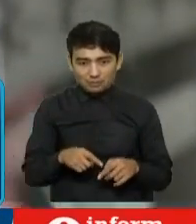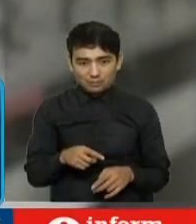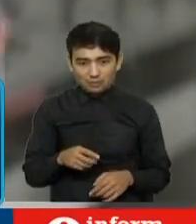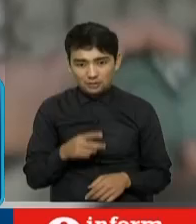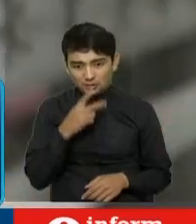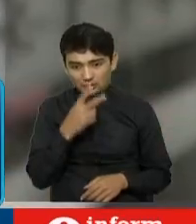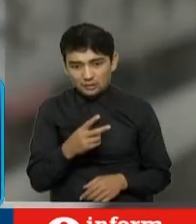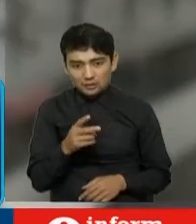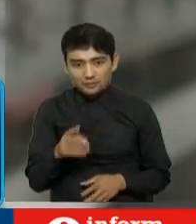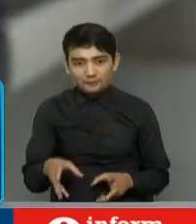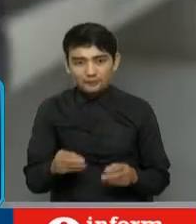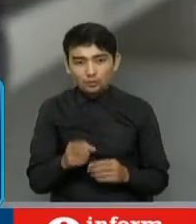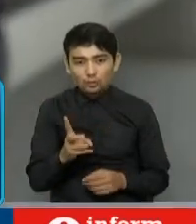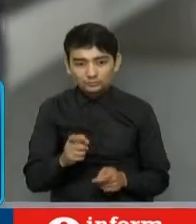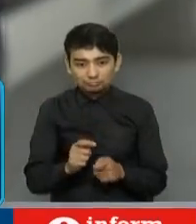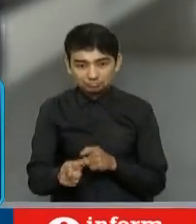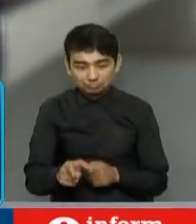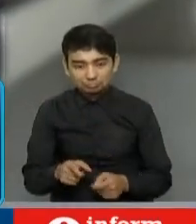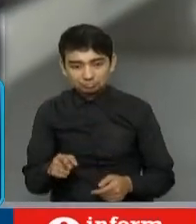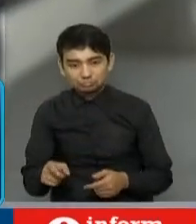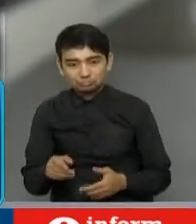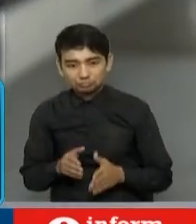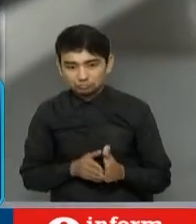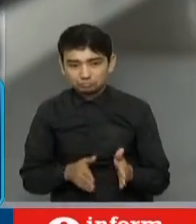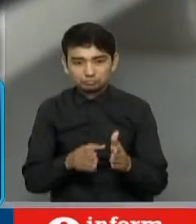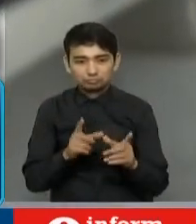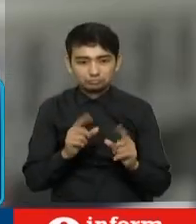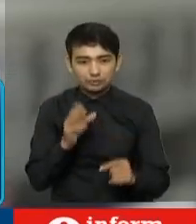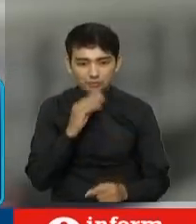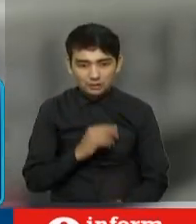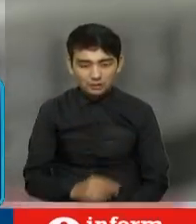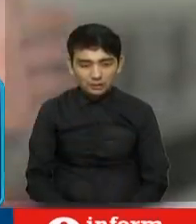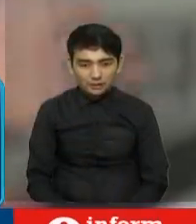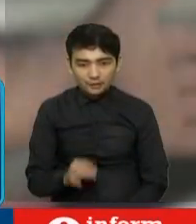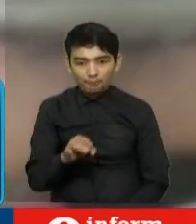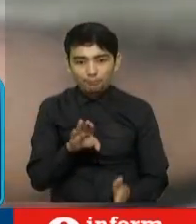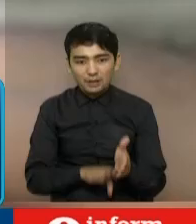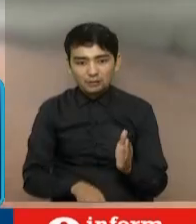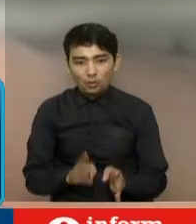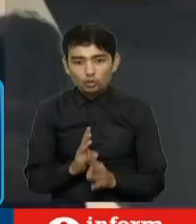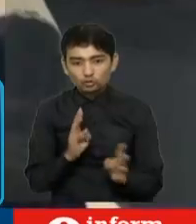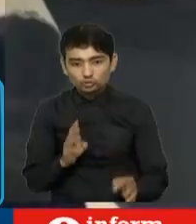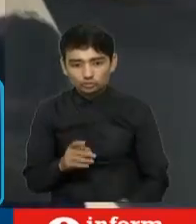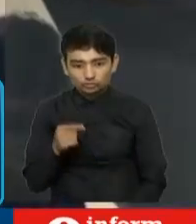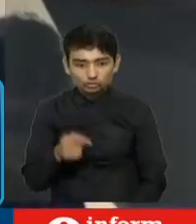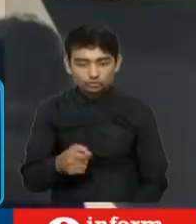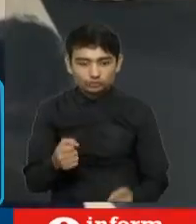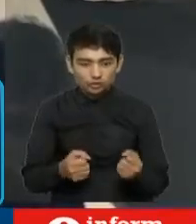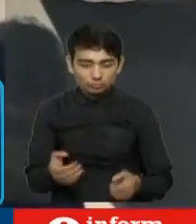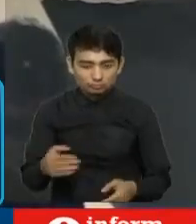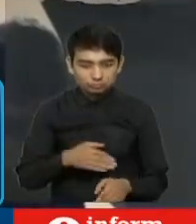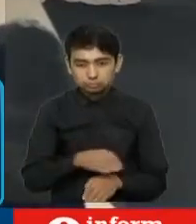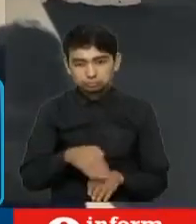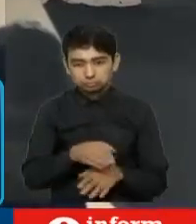kimde akşası bulsa, klima köp keder. Prokuraturga telefon kıldım. Espalezine. Biz uçuruk, min tam aşa kıldım. Jürgüzüşler